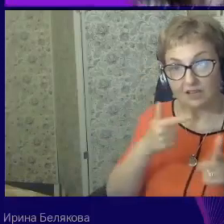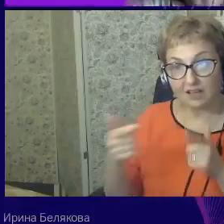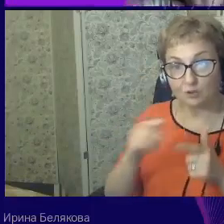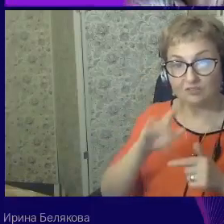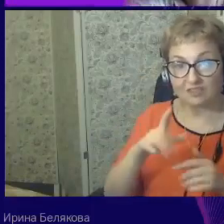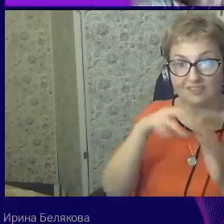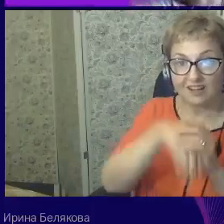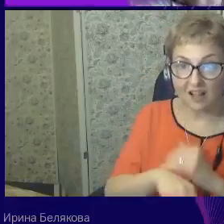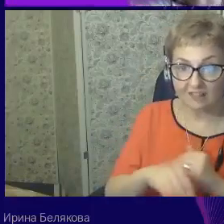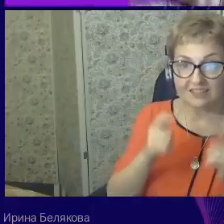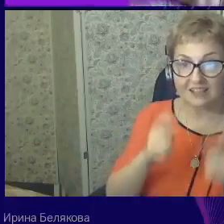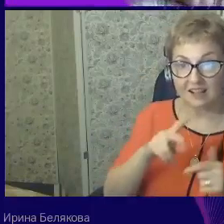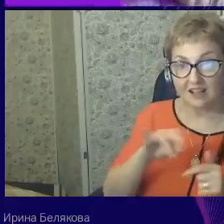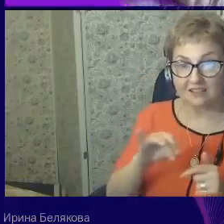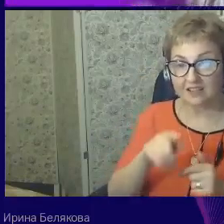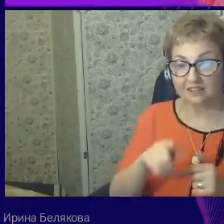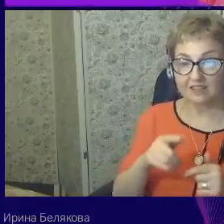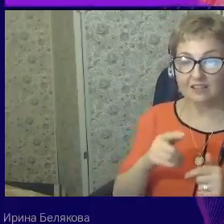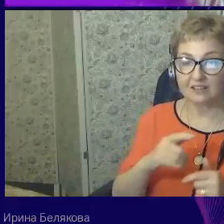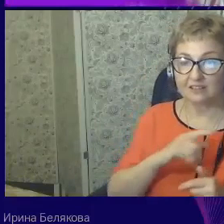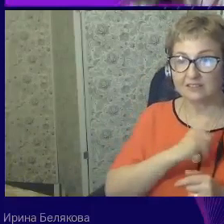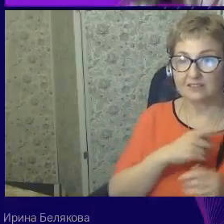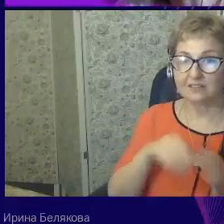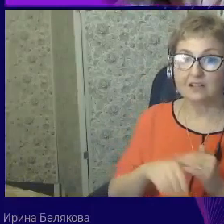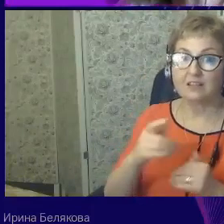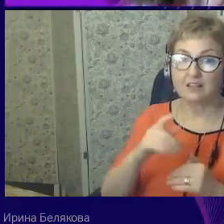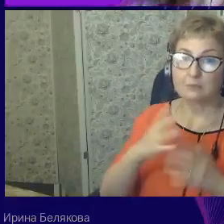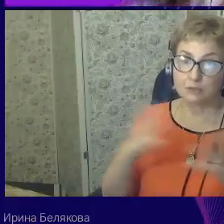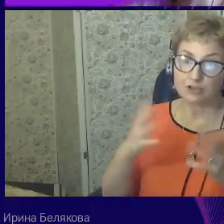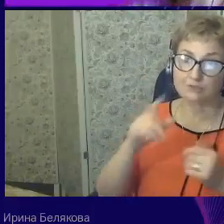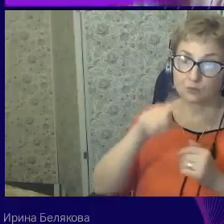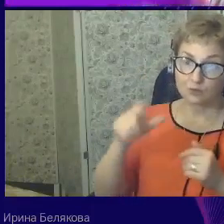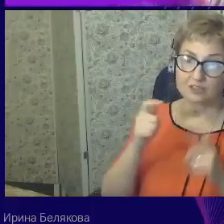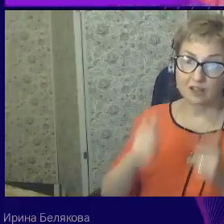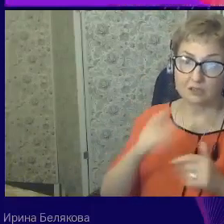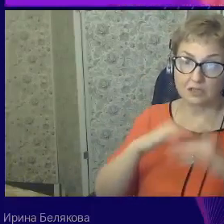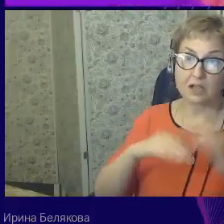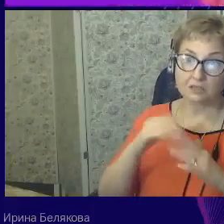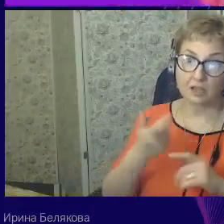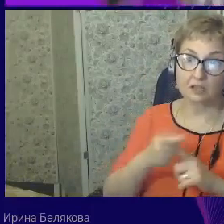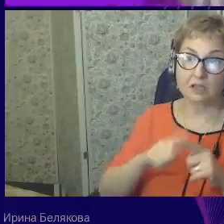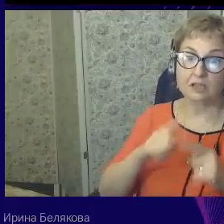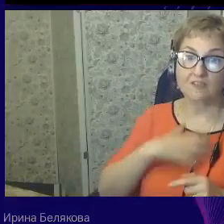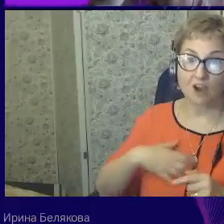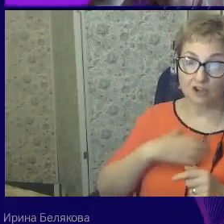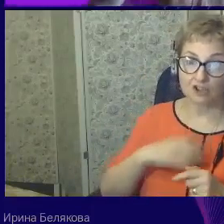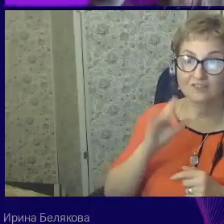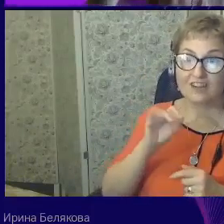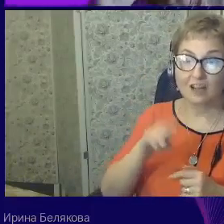это вкладываться, согласны или нет. Ну, в большинстве случаев люди, конечно, согласны, потому что разряд – это важно, и, в принципе, это вариант